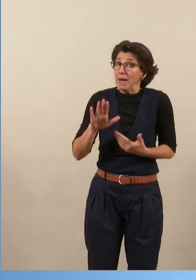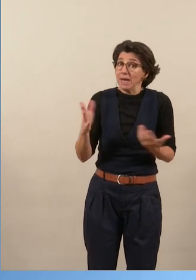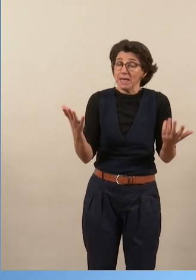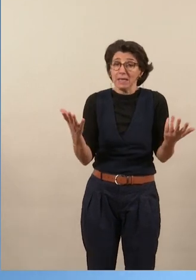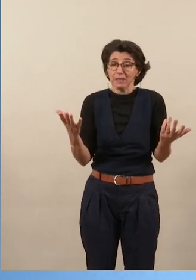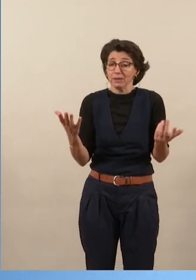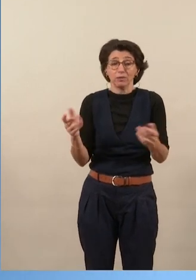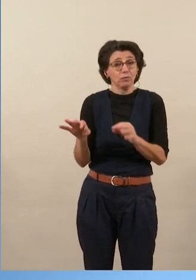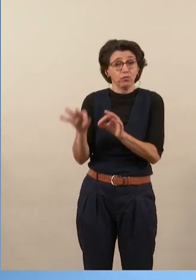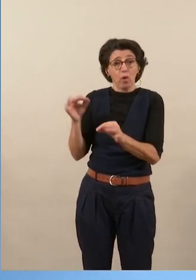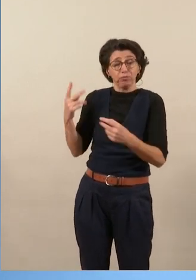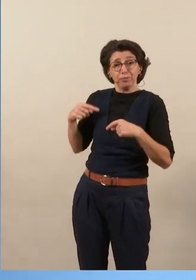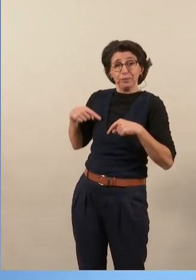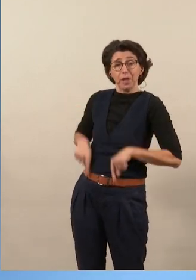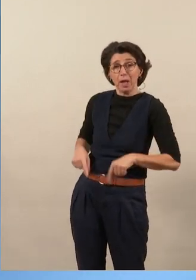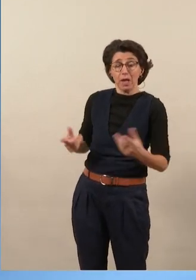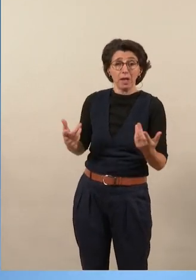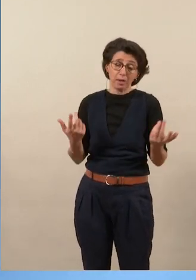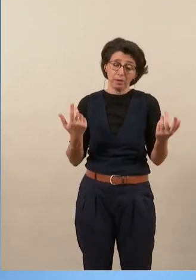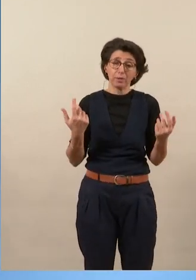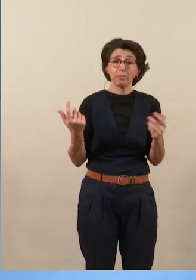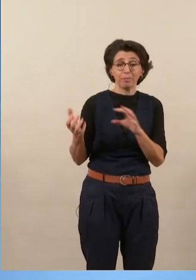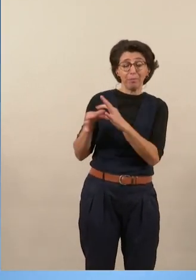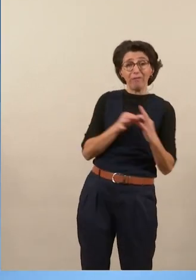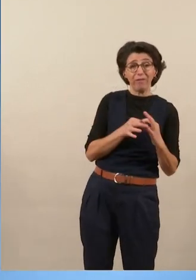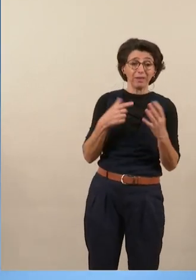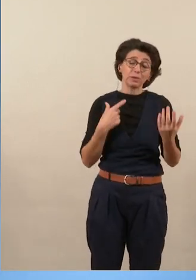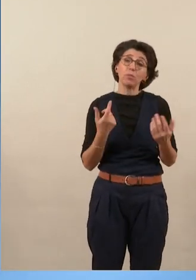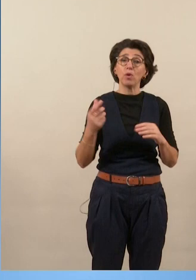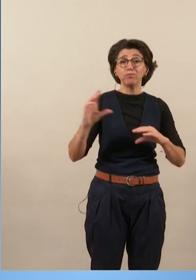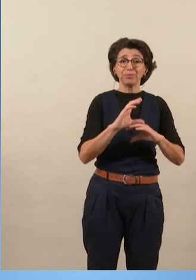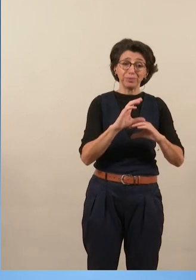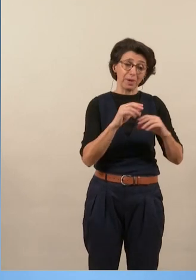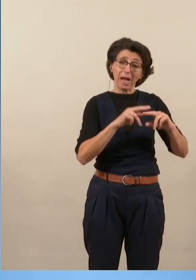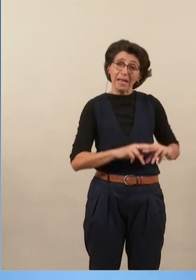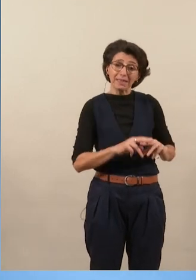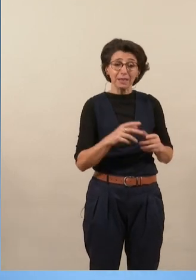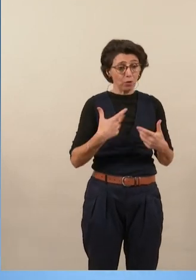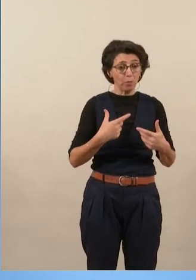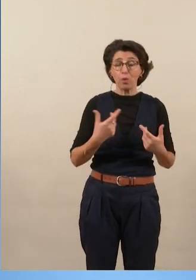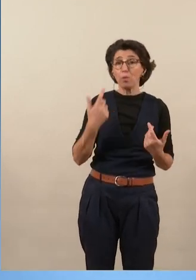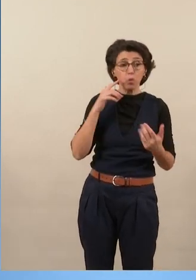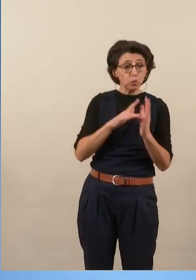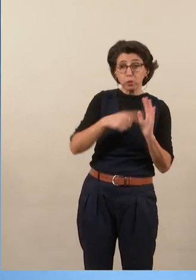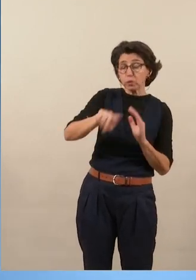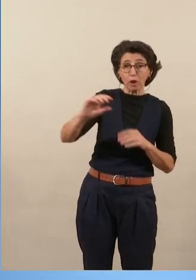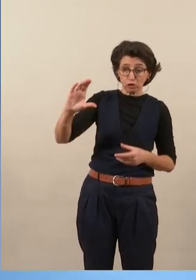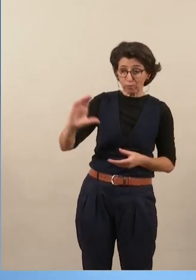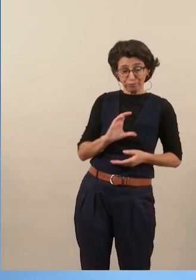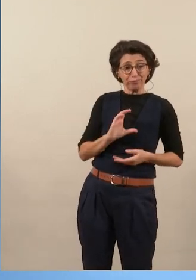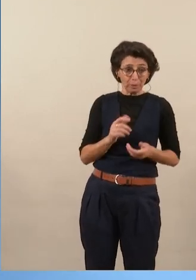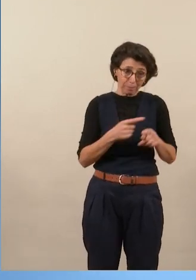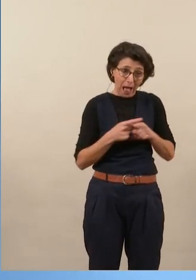délibéré volontaire que nous avons fait permet de dégager des marges de manœuvre pour toutes et tous pour lutter contre les inégalités et